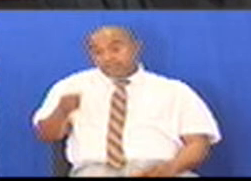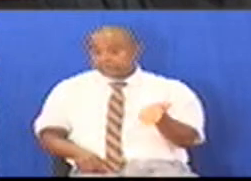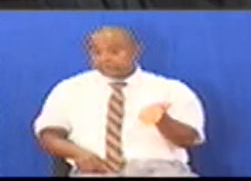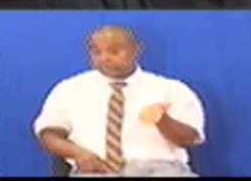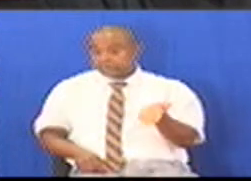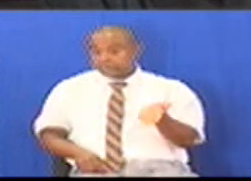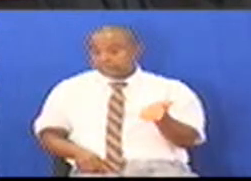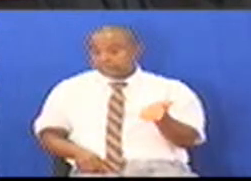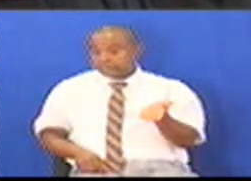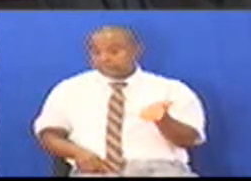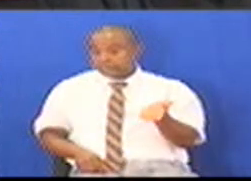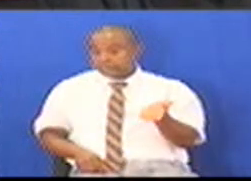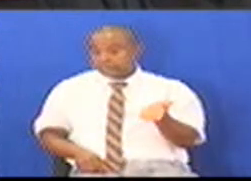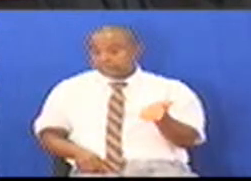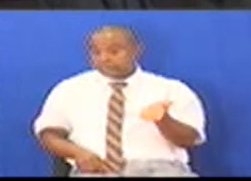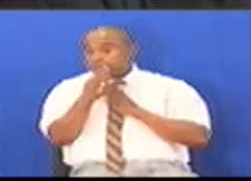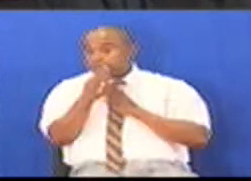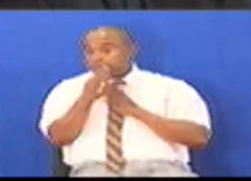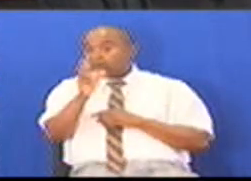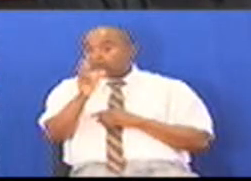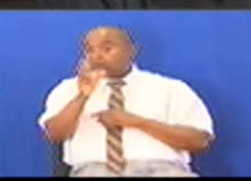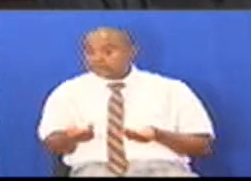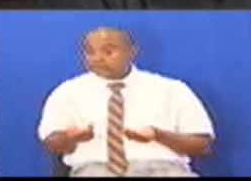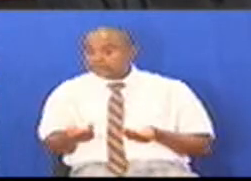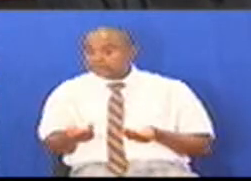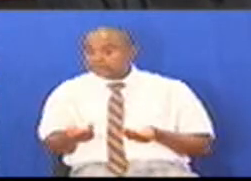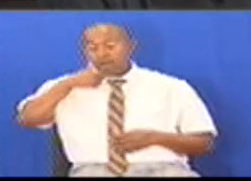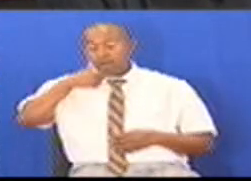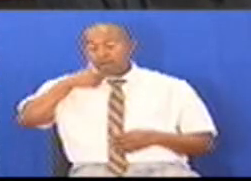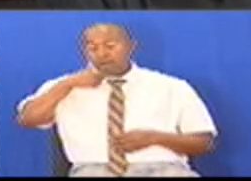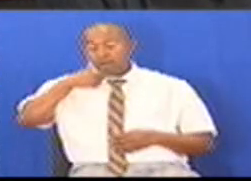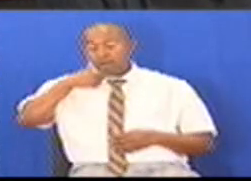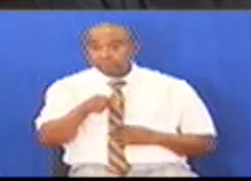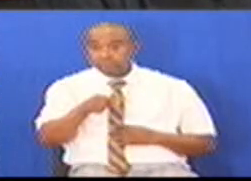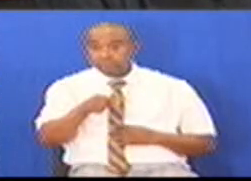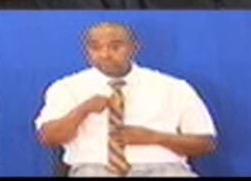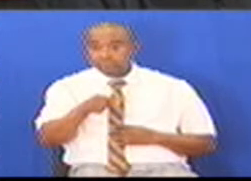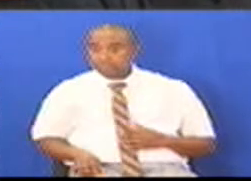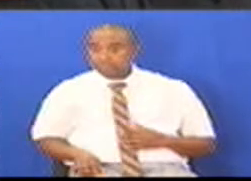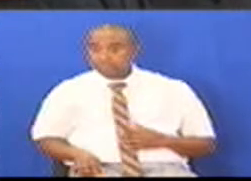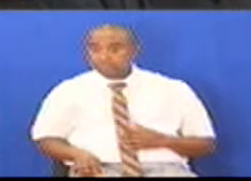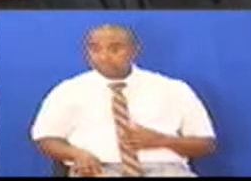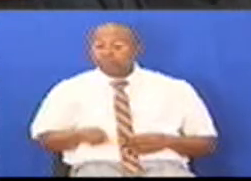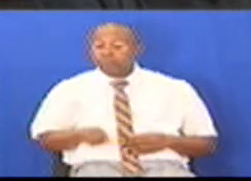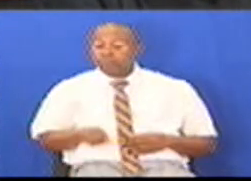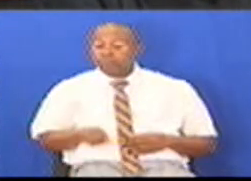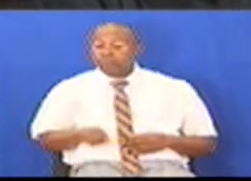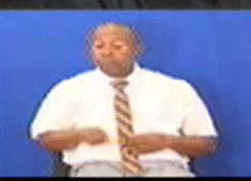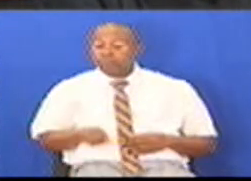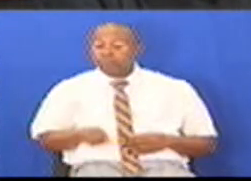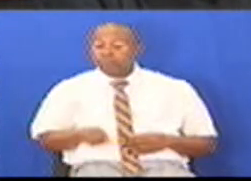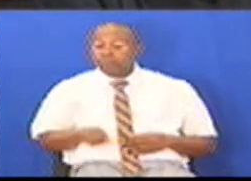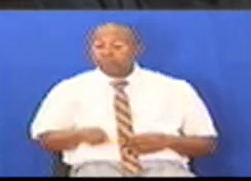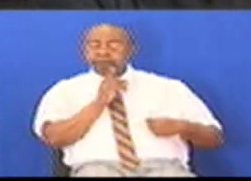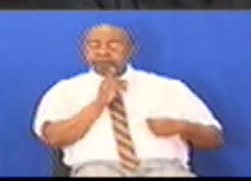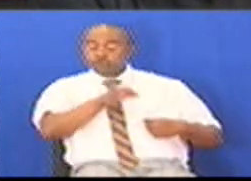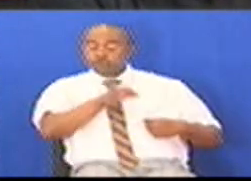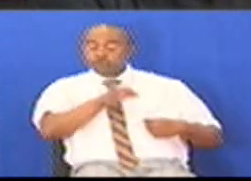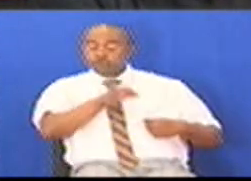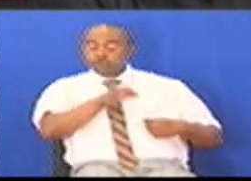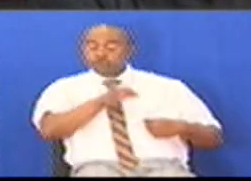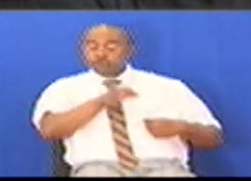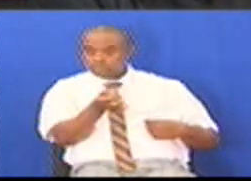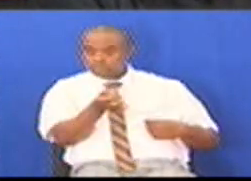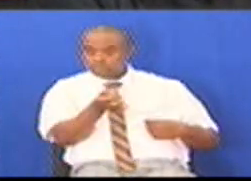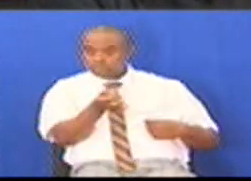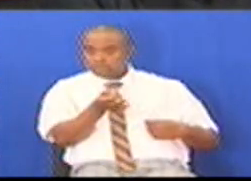unaulizia wametokea wapi, lakini naamini kwamba wao wana moyo wa kujitolea, na kwa kweli